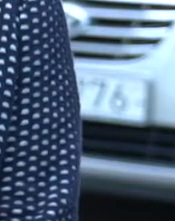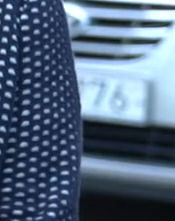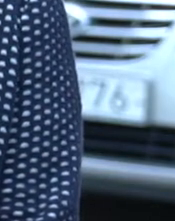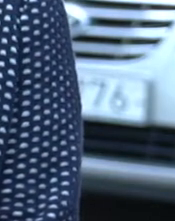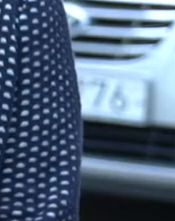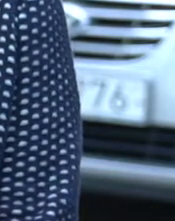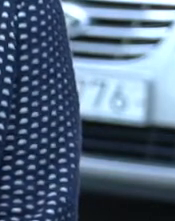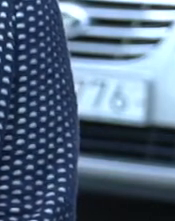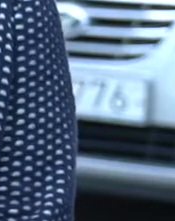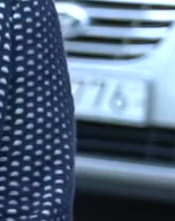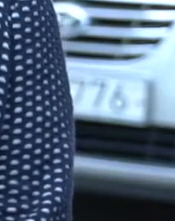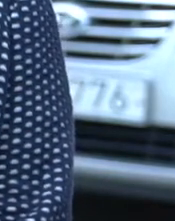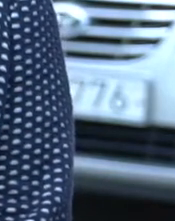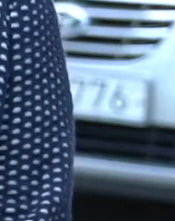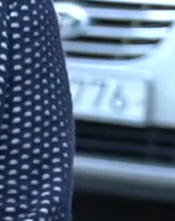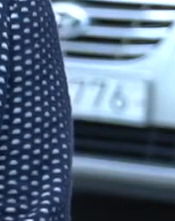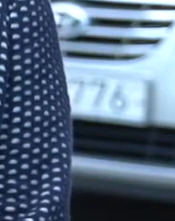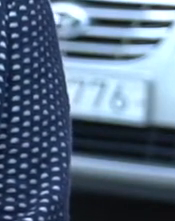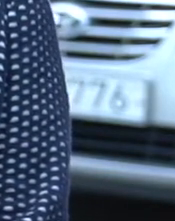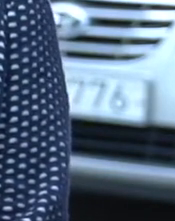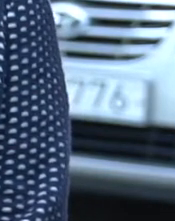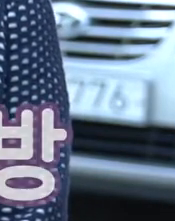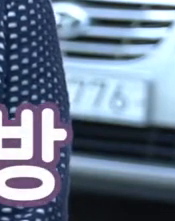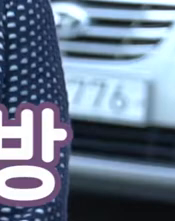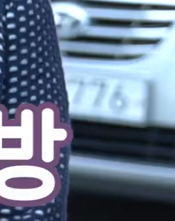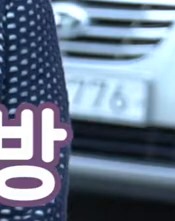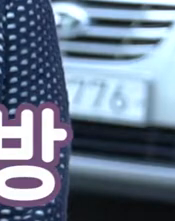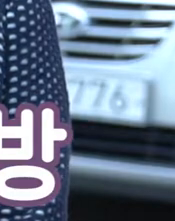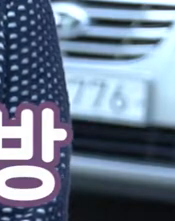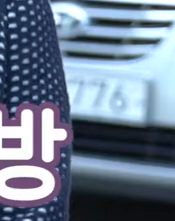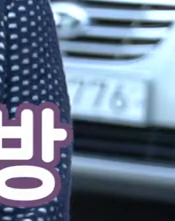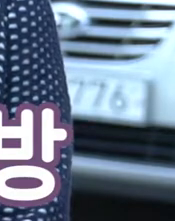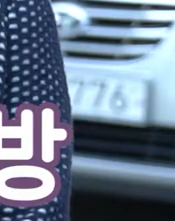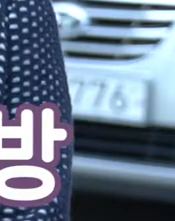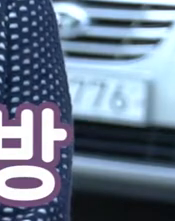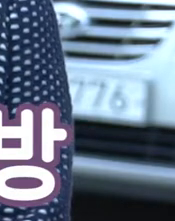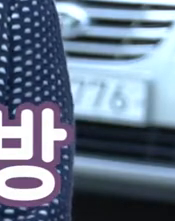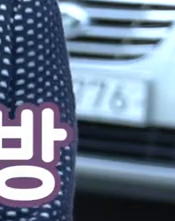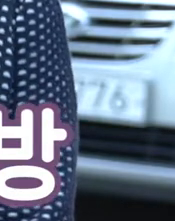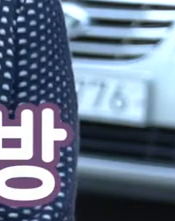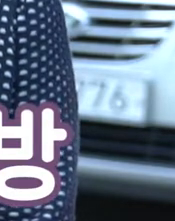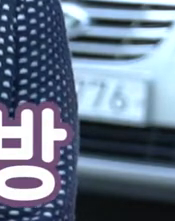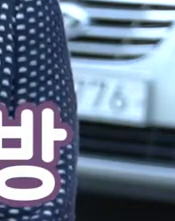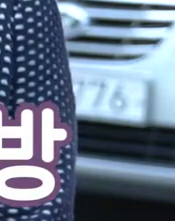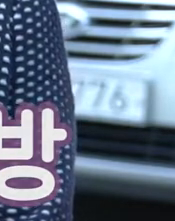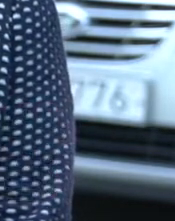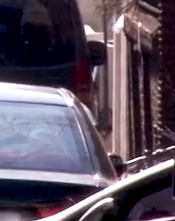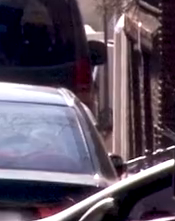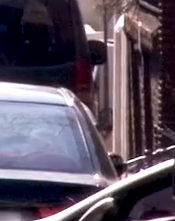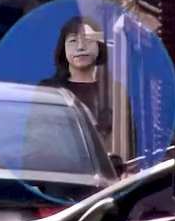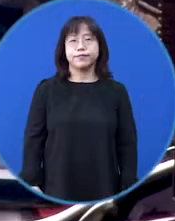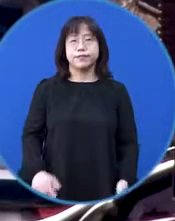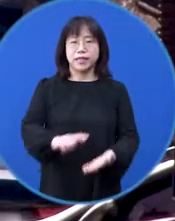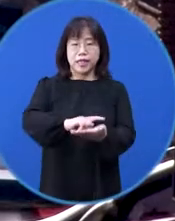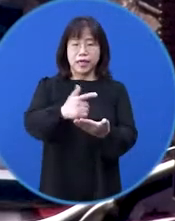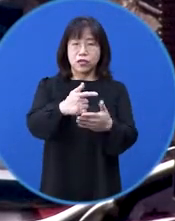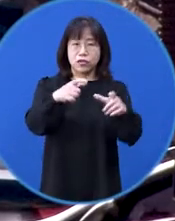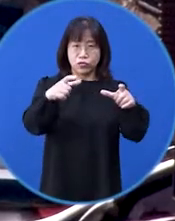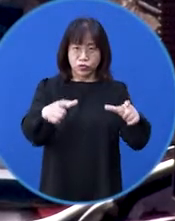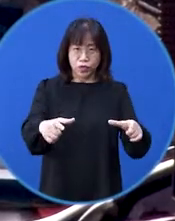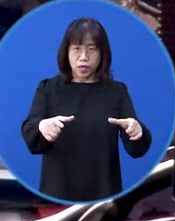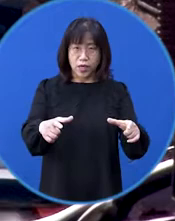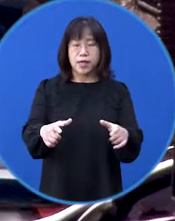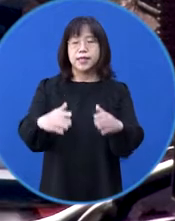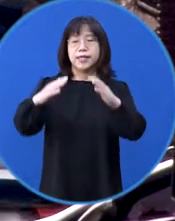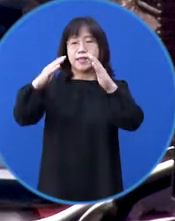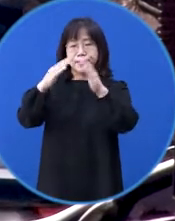학교나 종교시설, 대형 건물의 주차장을 이웃 주민들이 이용할 수 있도록 개방합니다. 강서구가